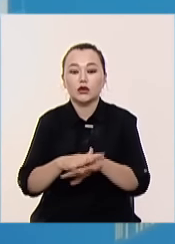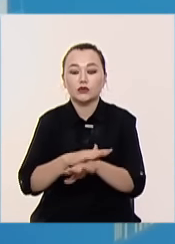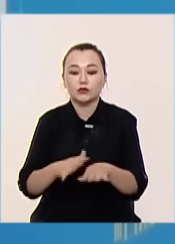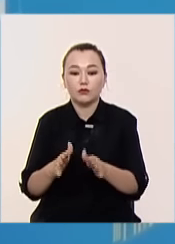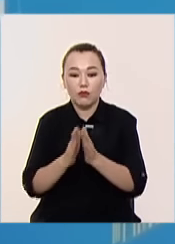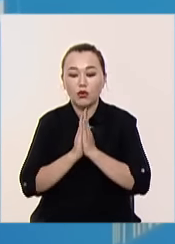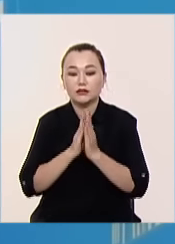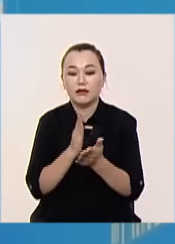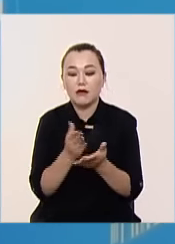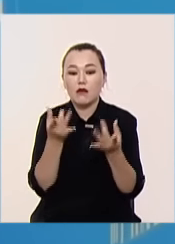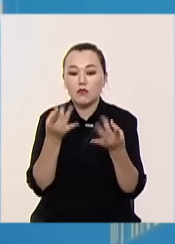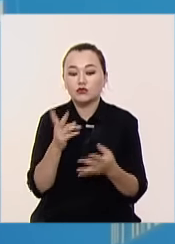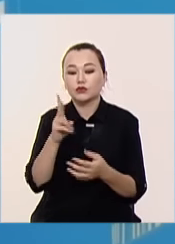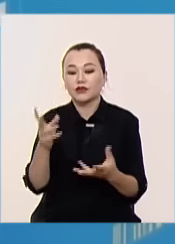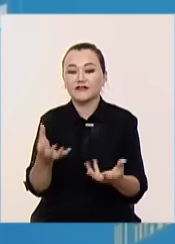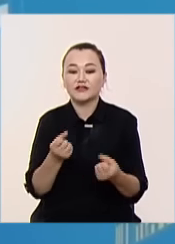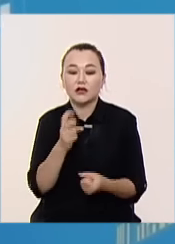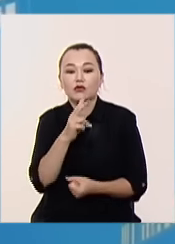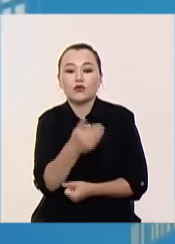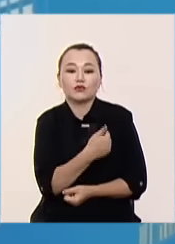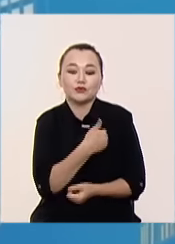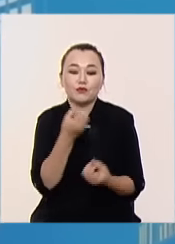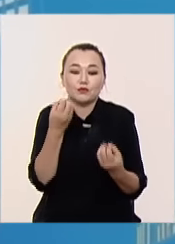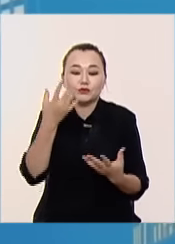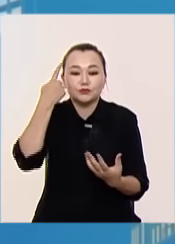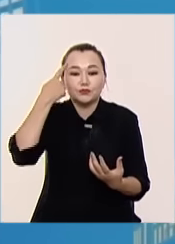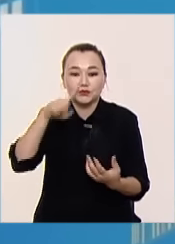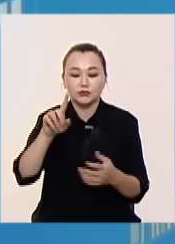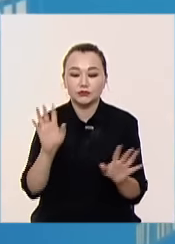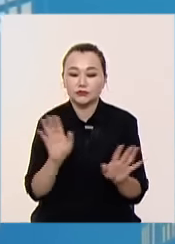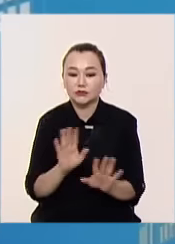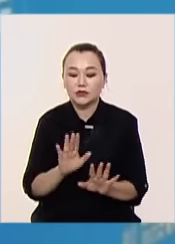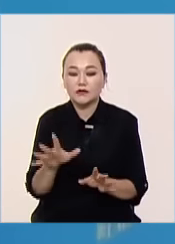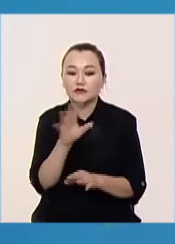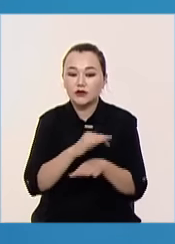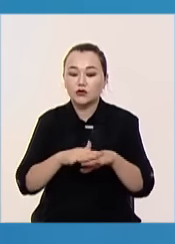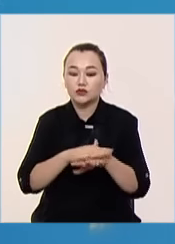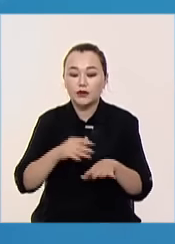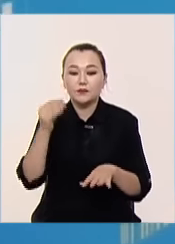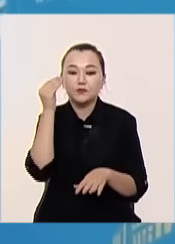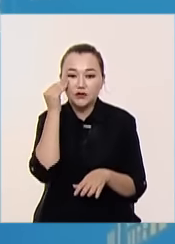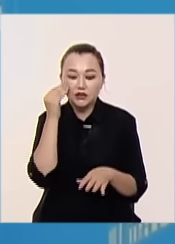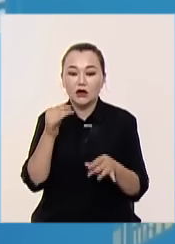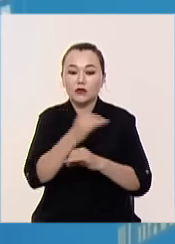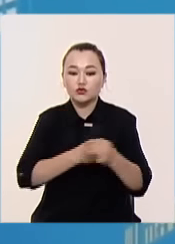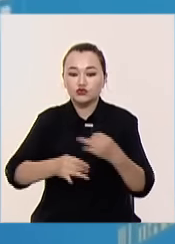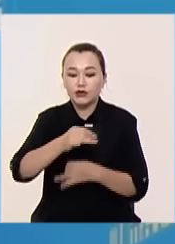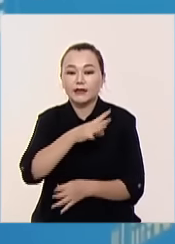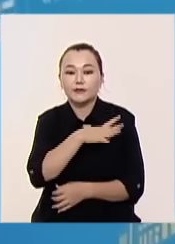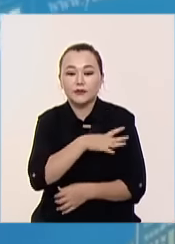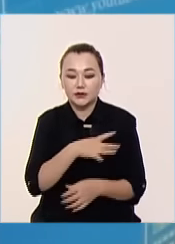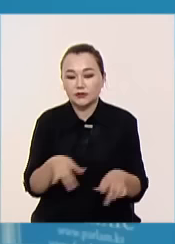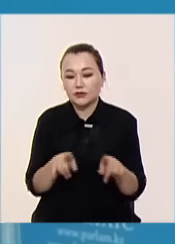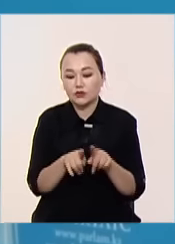не просто кто-то взял, кому-то захотелось. Об этом действительно было общественное мнение, обсуждалось оно и пришли к